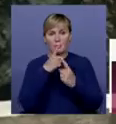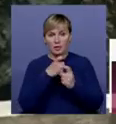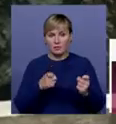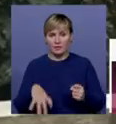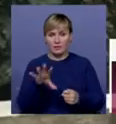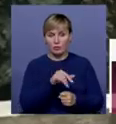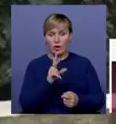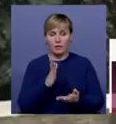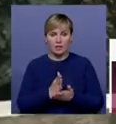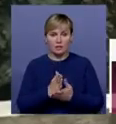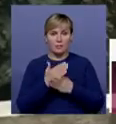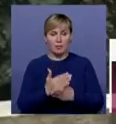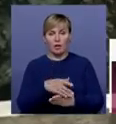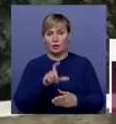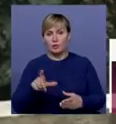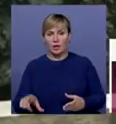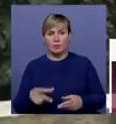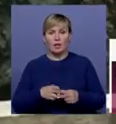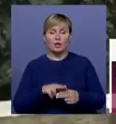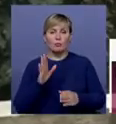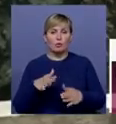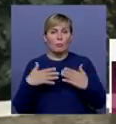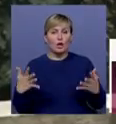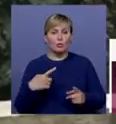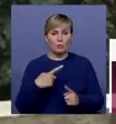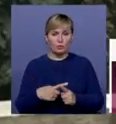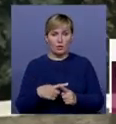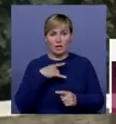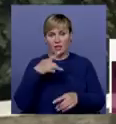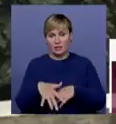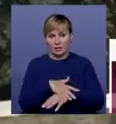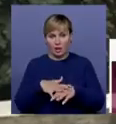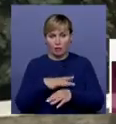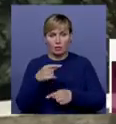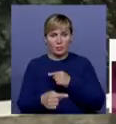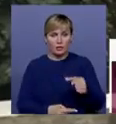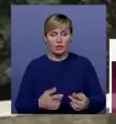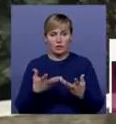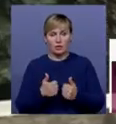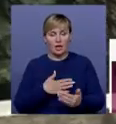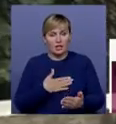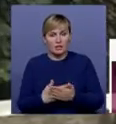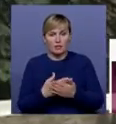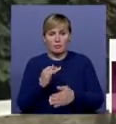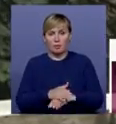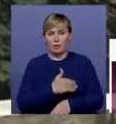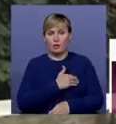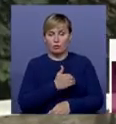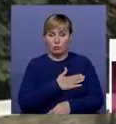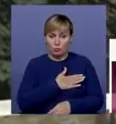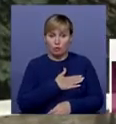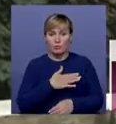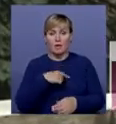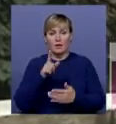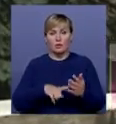у кого есть возможность помогать нуждающимся. Это будет большим плюсом. Казахский народ испокон веков считался отзывчивым и добродушным. Я верю, что